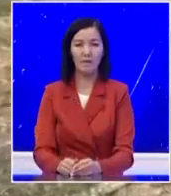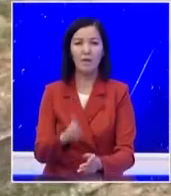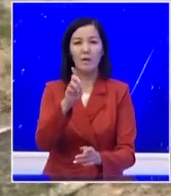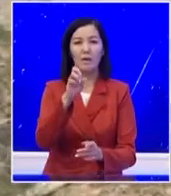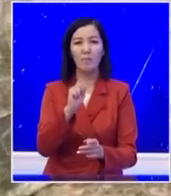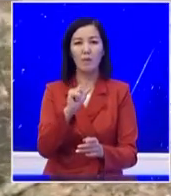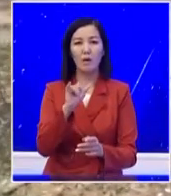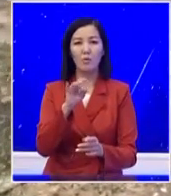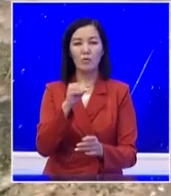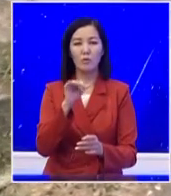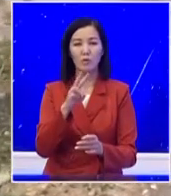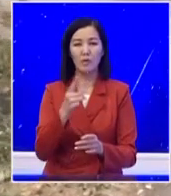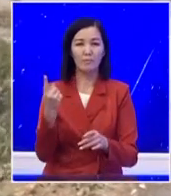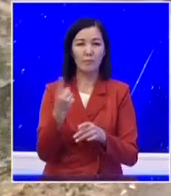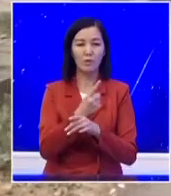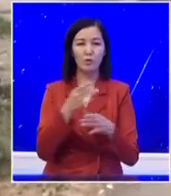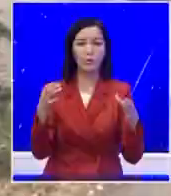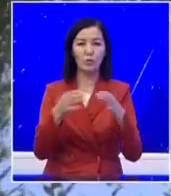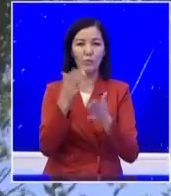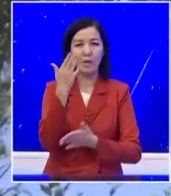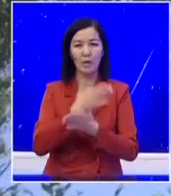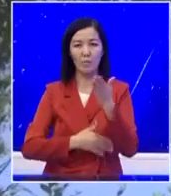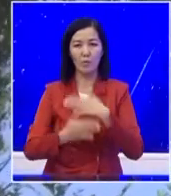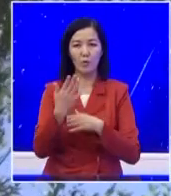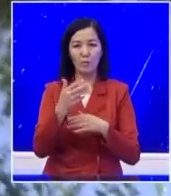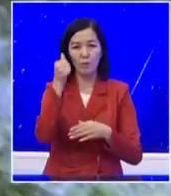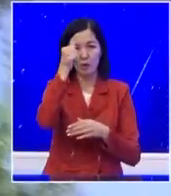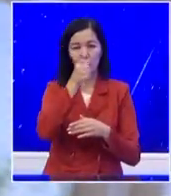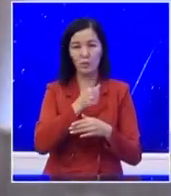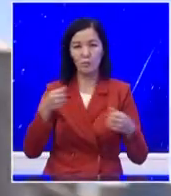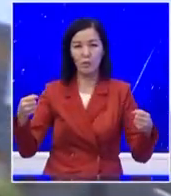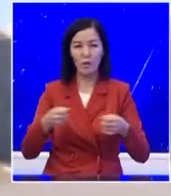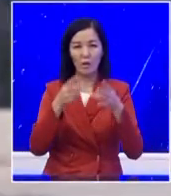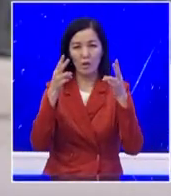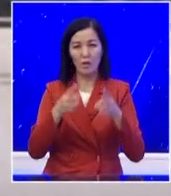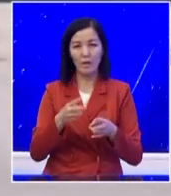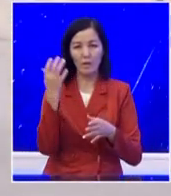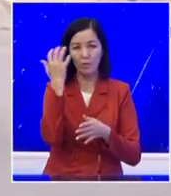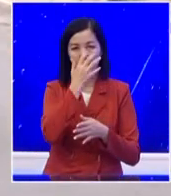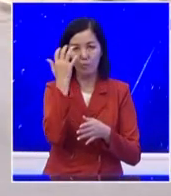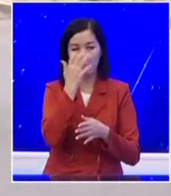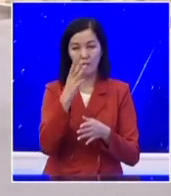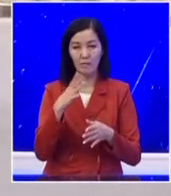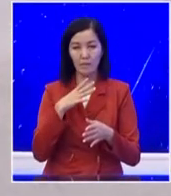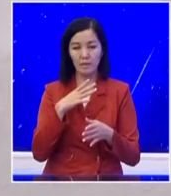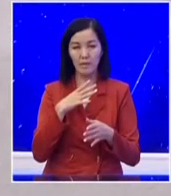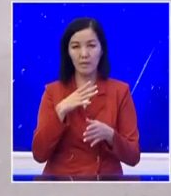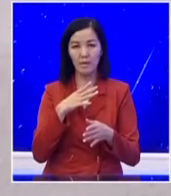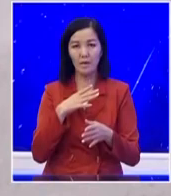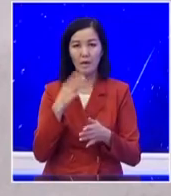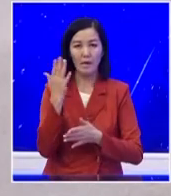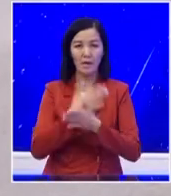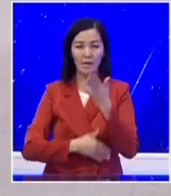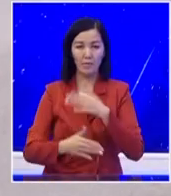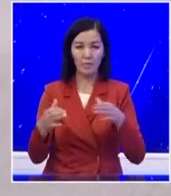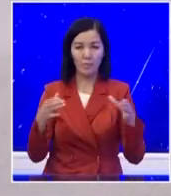Бауыржан Өмірәлинов зағип, бірінші топтағы мүгедек, 5 жыл бұрын жол апатына түскен. Көзтері зақымданып, ыдырай бастапты. Басқа түскен